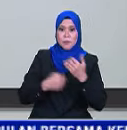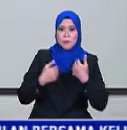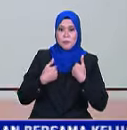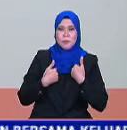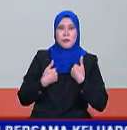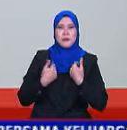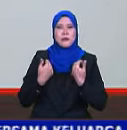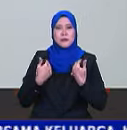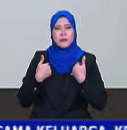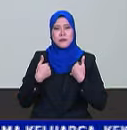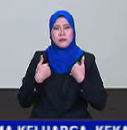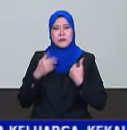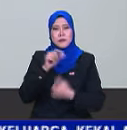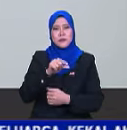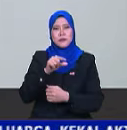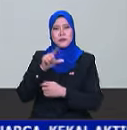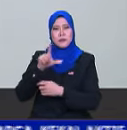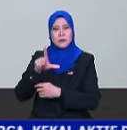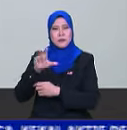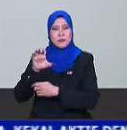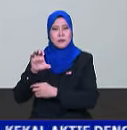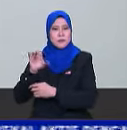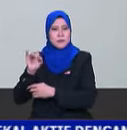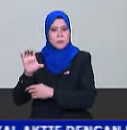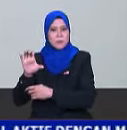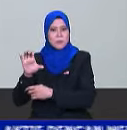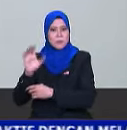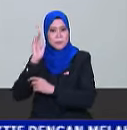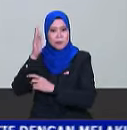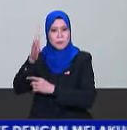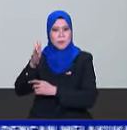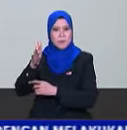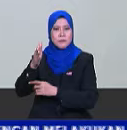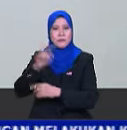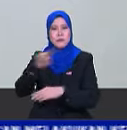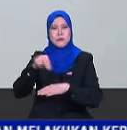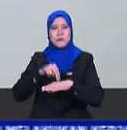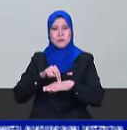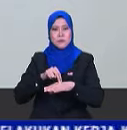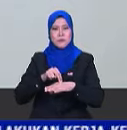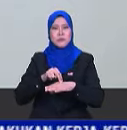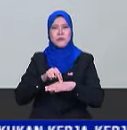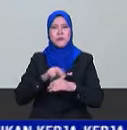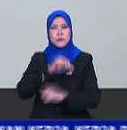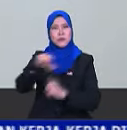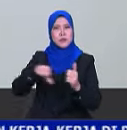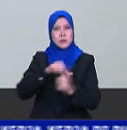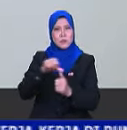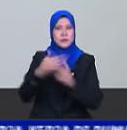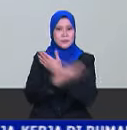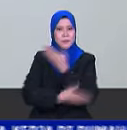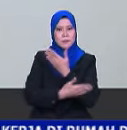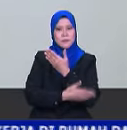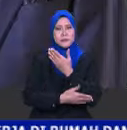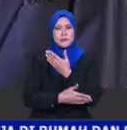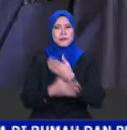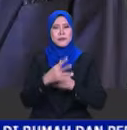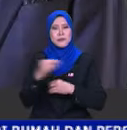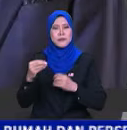of future-proofing our GLICs as well as strengthening the nation's social safeguards and fiscal